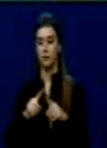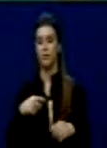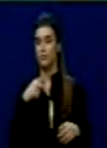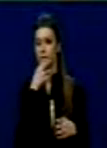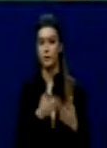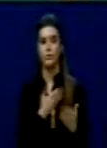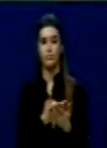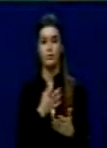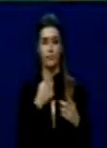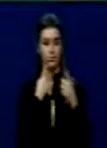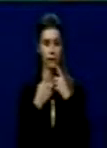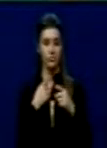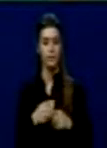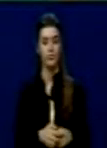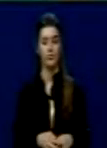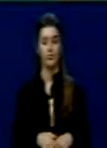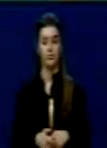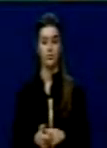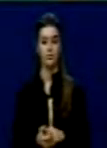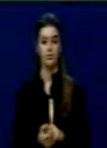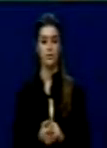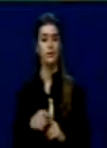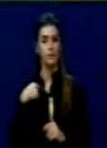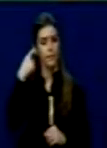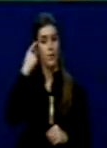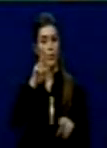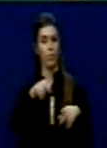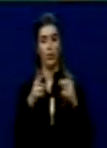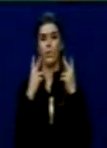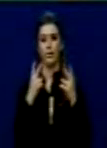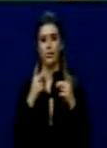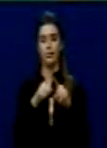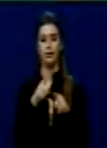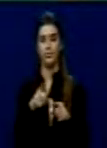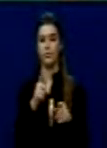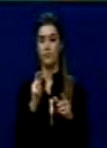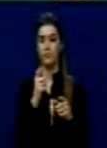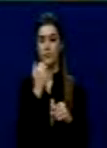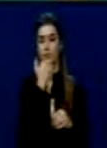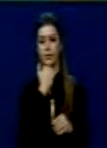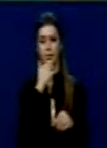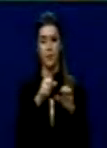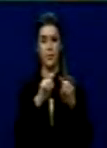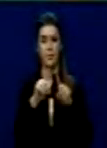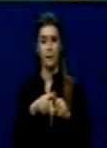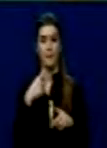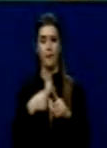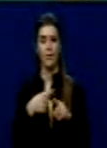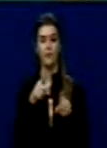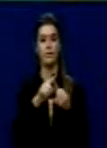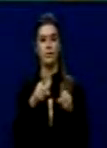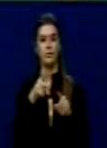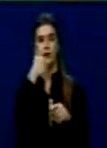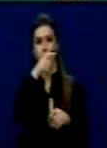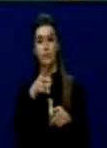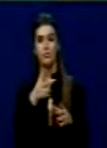e Republikës Kosovës. Pra prapë mendojmë që është e domosdoshme që ky proces I privatizimit edhe padrejtësitë që janë shkaktuar përmes tij